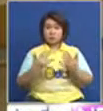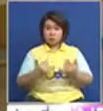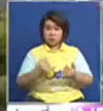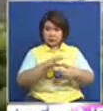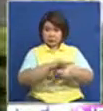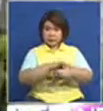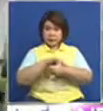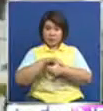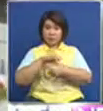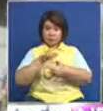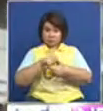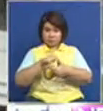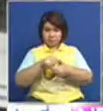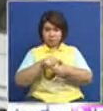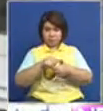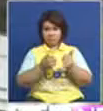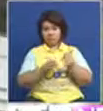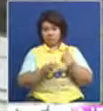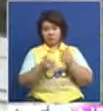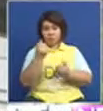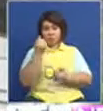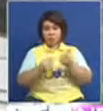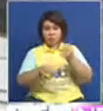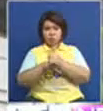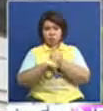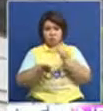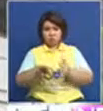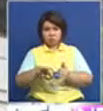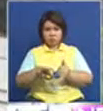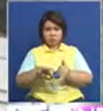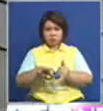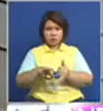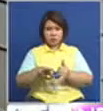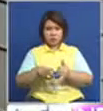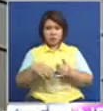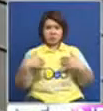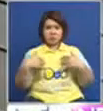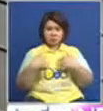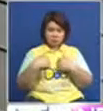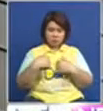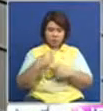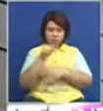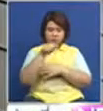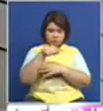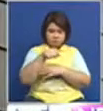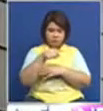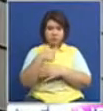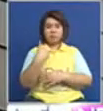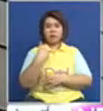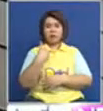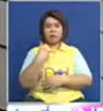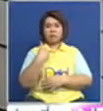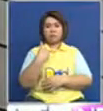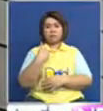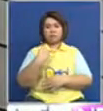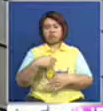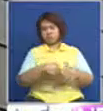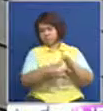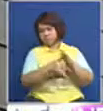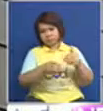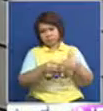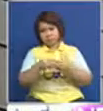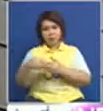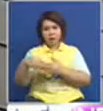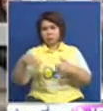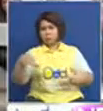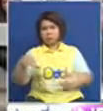จิระวงศ์ถูกนำตัวลงจากรถพบว่ามีสีหน้าและท่าทางที่อิดโรยเดินก้มหน้าและถูกคุมตัวเข้าไปในศาลทันทีข